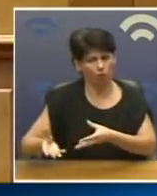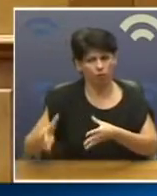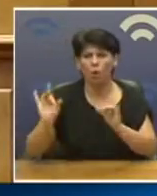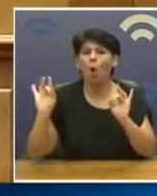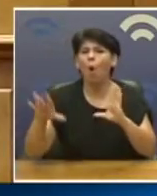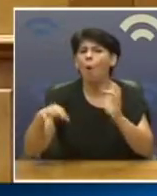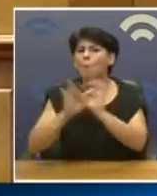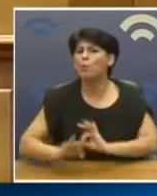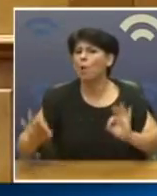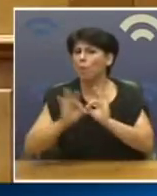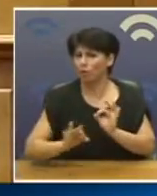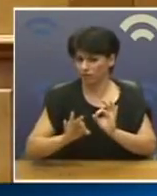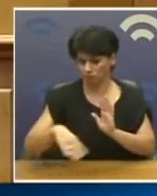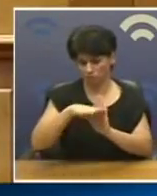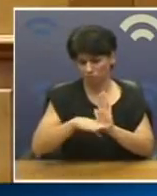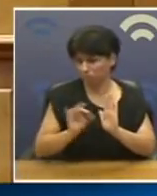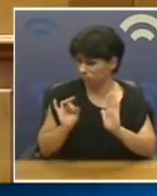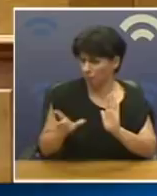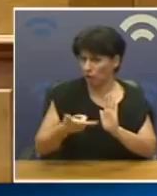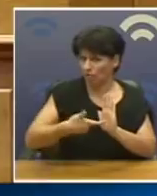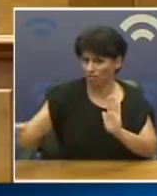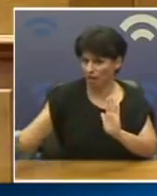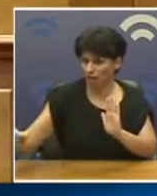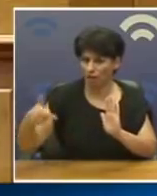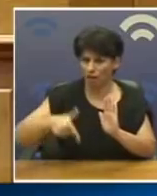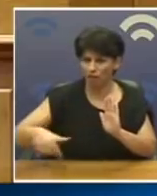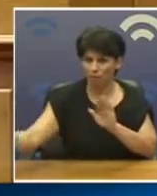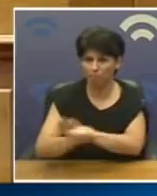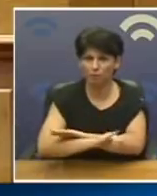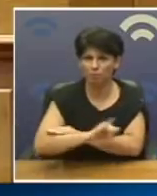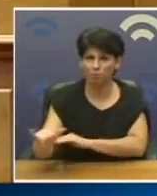δόθηκαν στο παρελθόν, αλλά και για τα επόμενα.